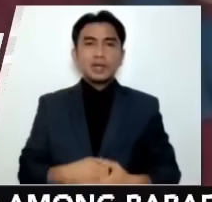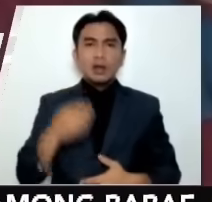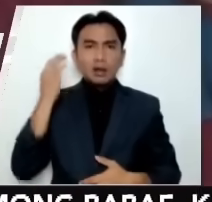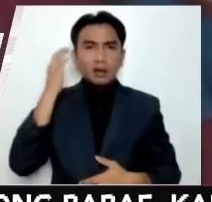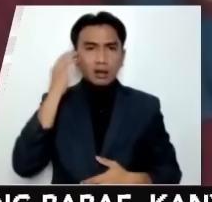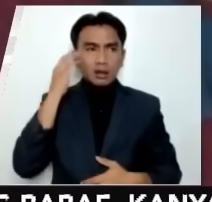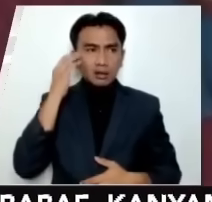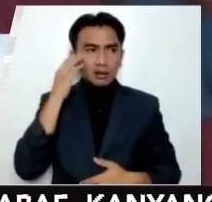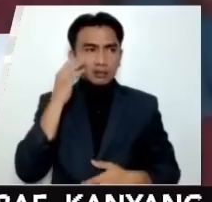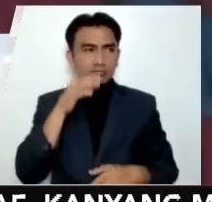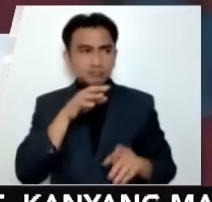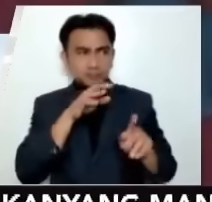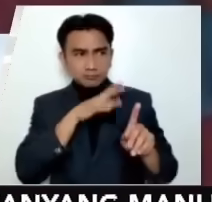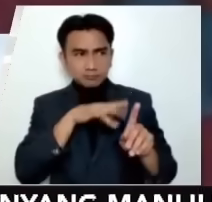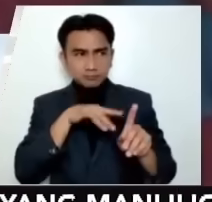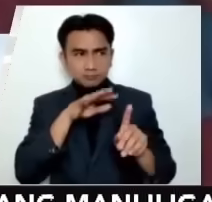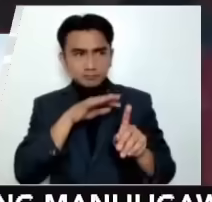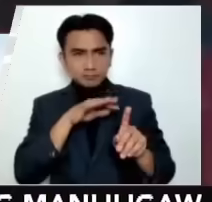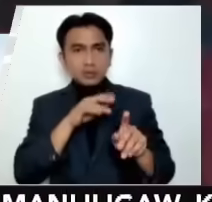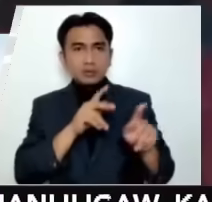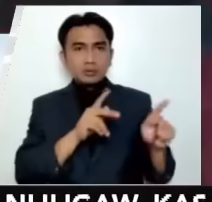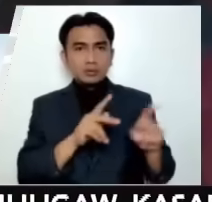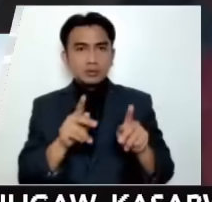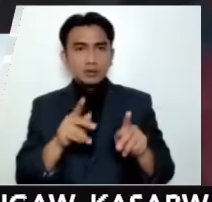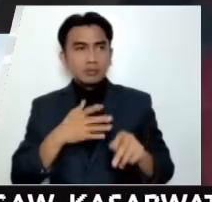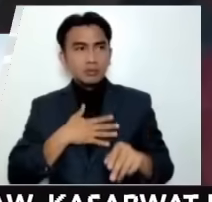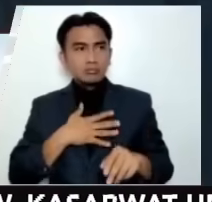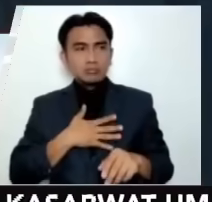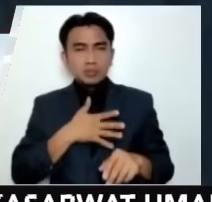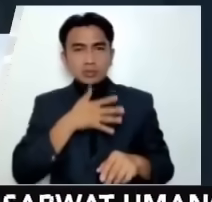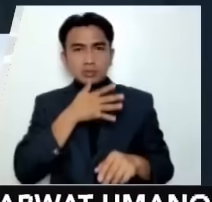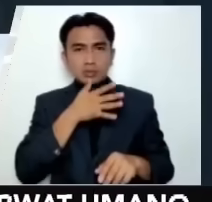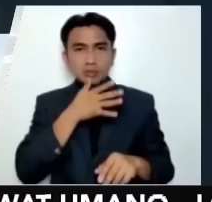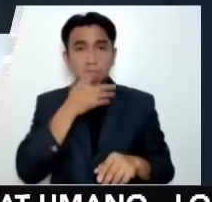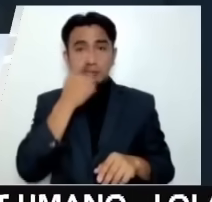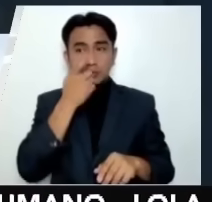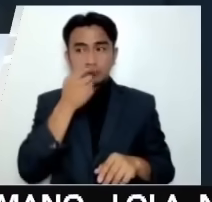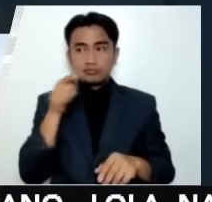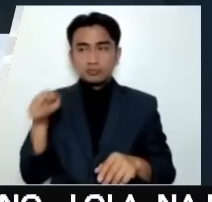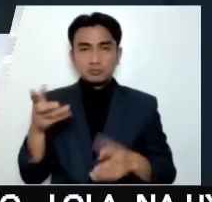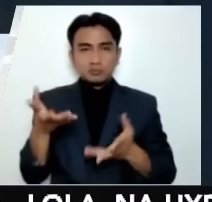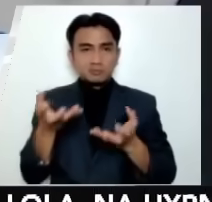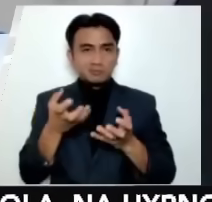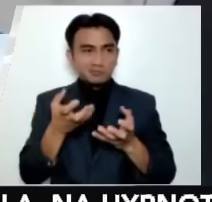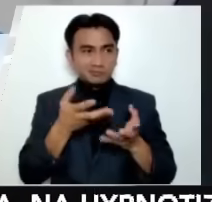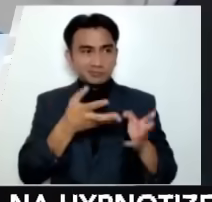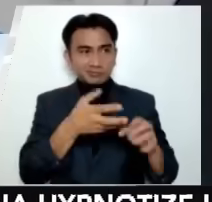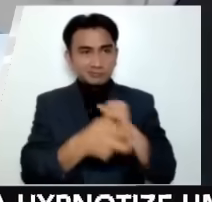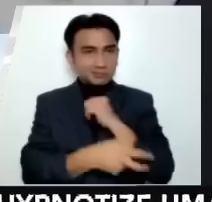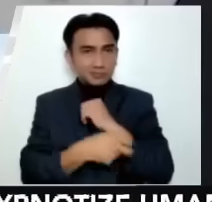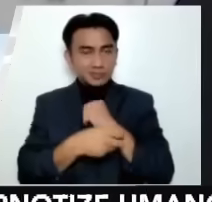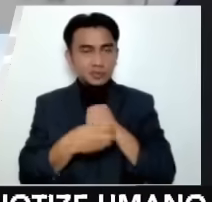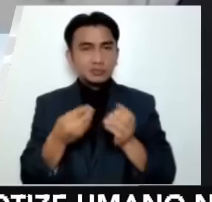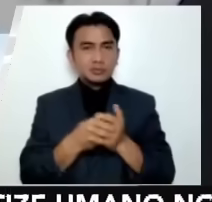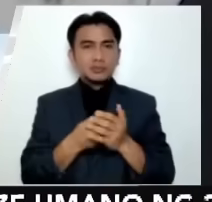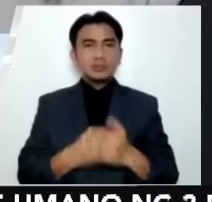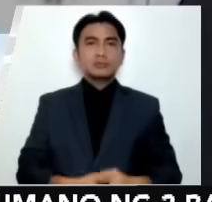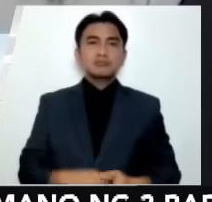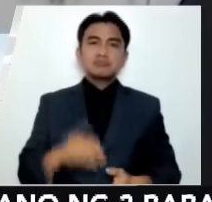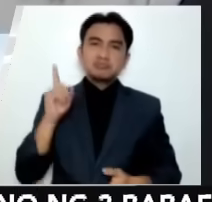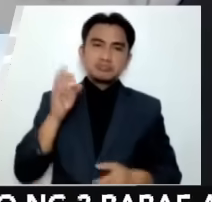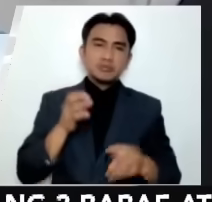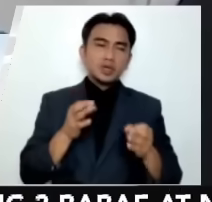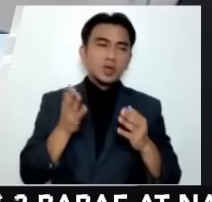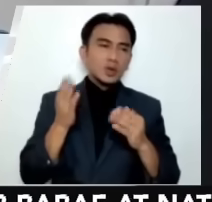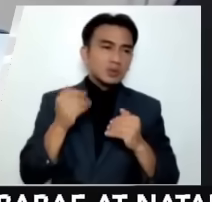ng nanay ko, tsaka mga lakad po, dahil sa pera po. Sana mapatawad nila po ako, na bringwas lang